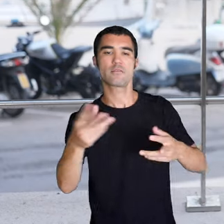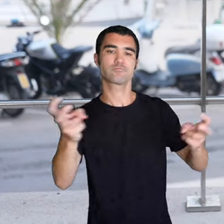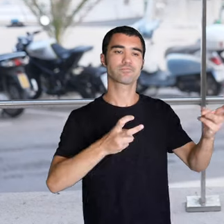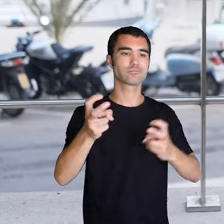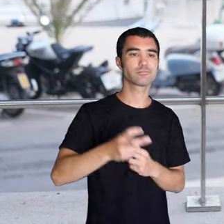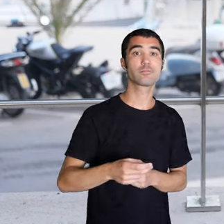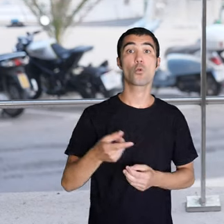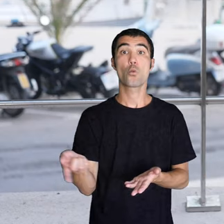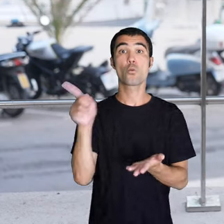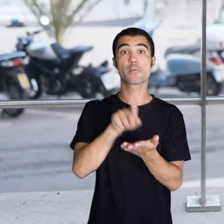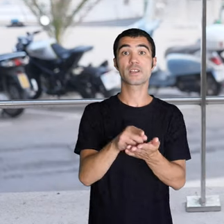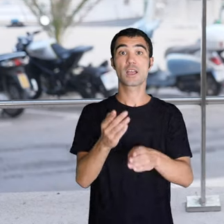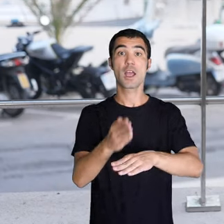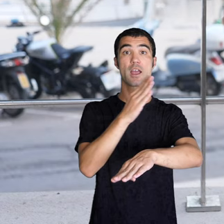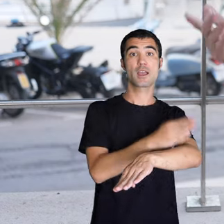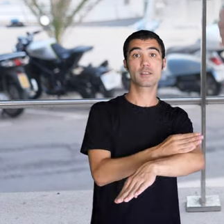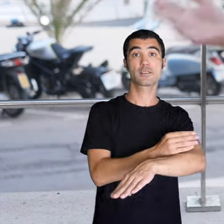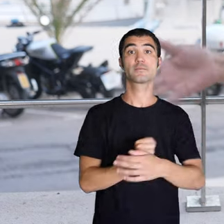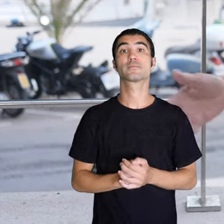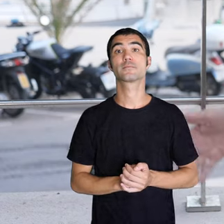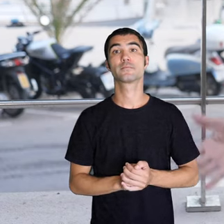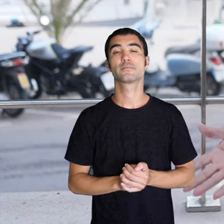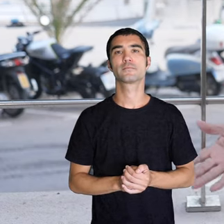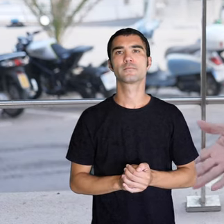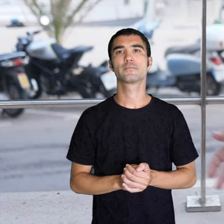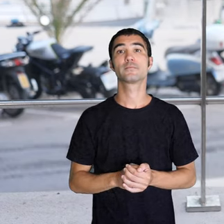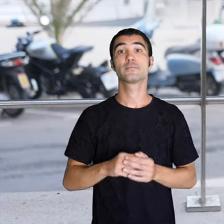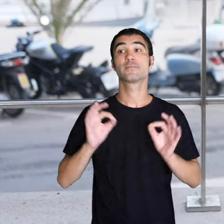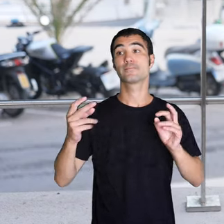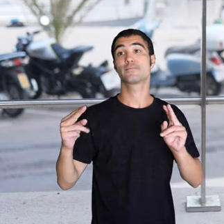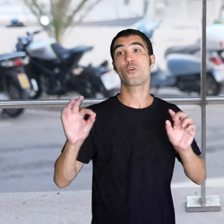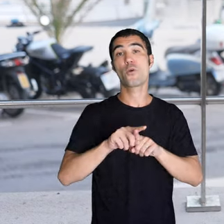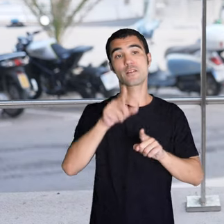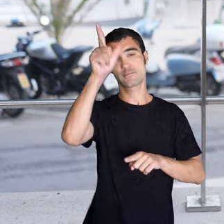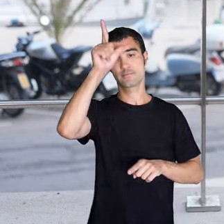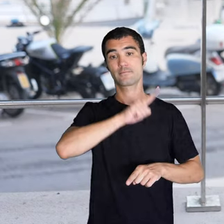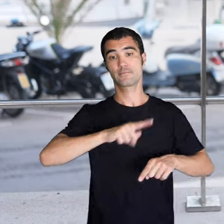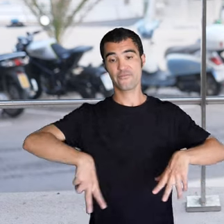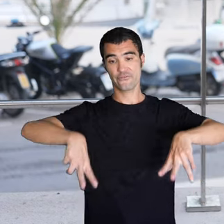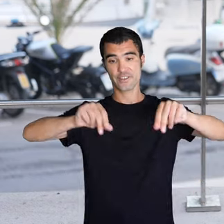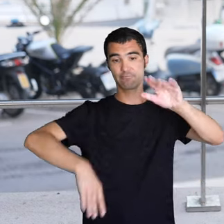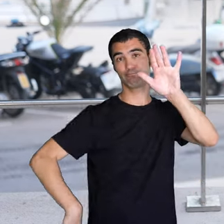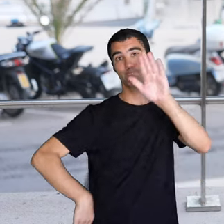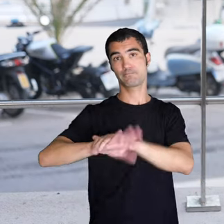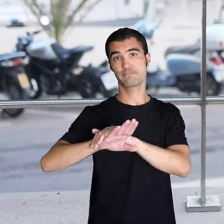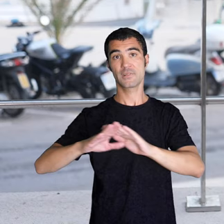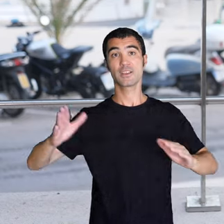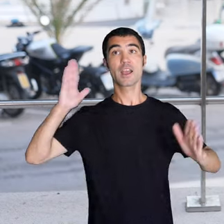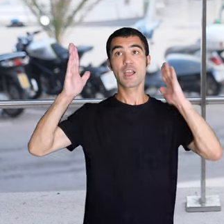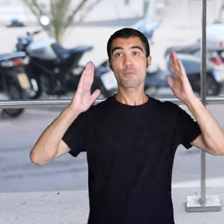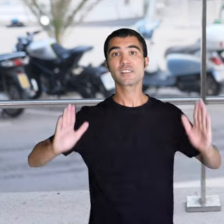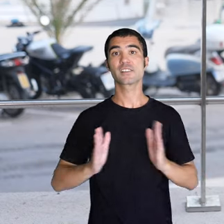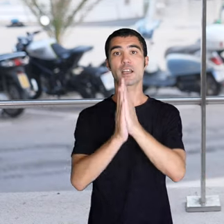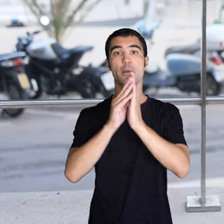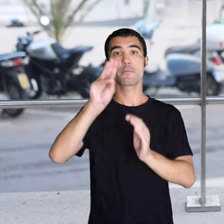i només antes de complir, que va complir per Sant Pere ja li va